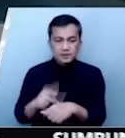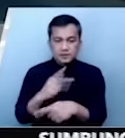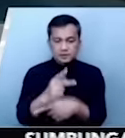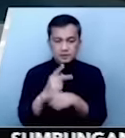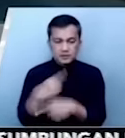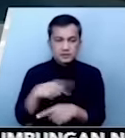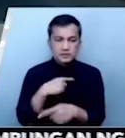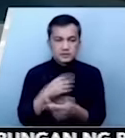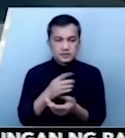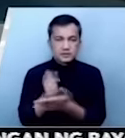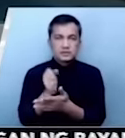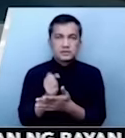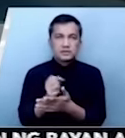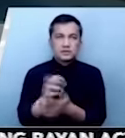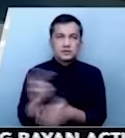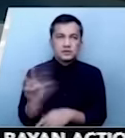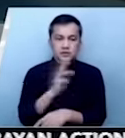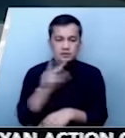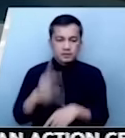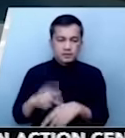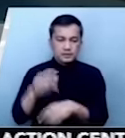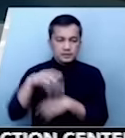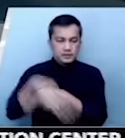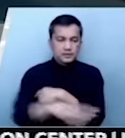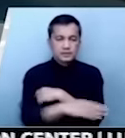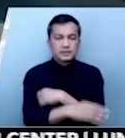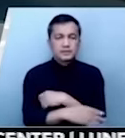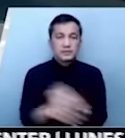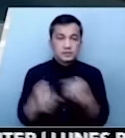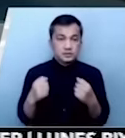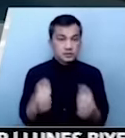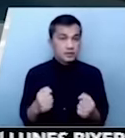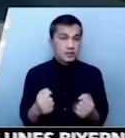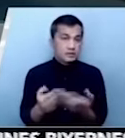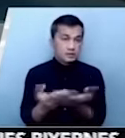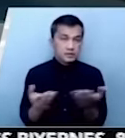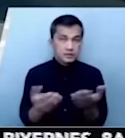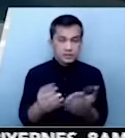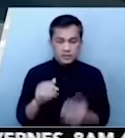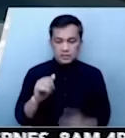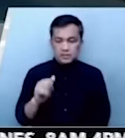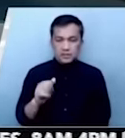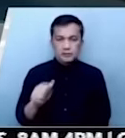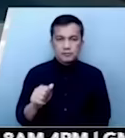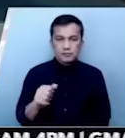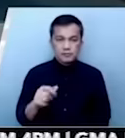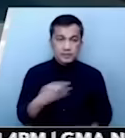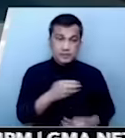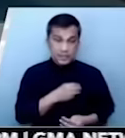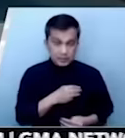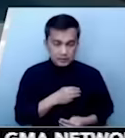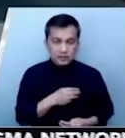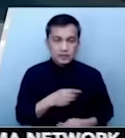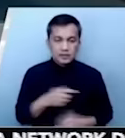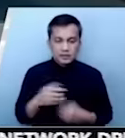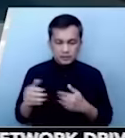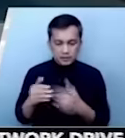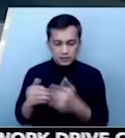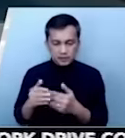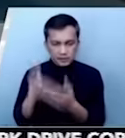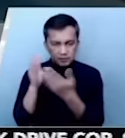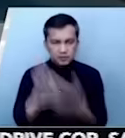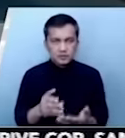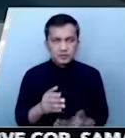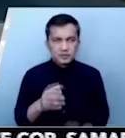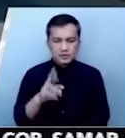karapatan sa West Philippine Sea. At para mapalakas nga raw ang arsenal ng ating militar, nalalapit na ang delivery ng BrahMos